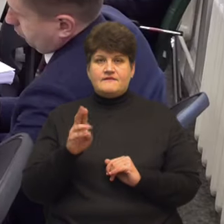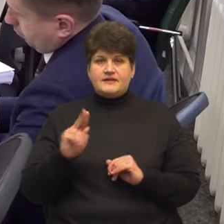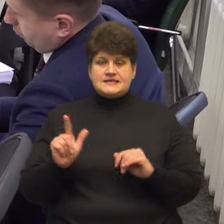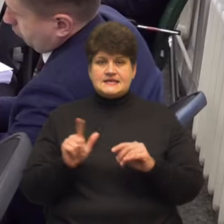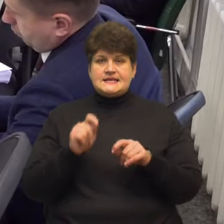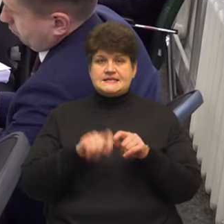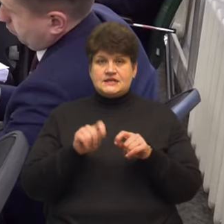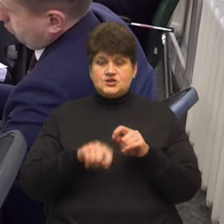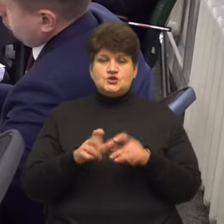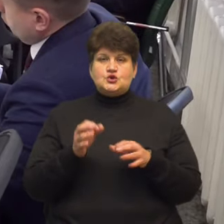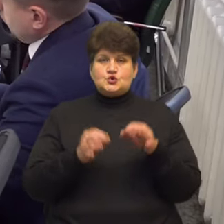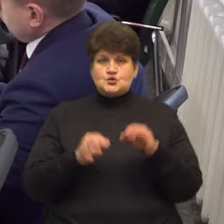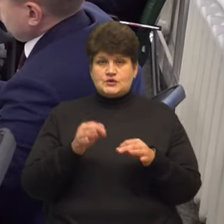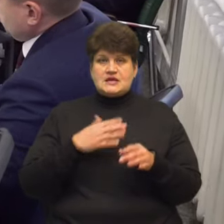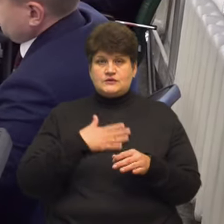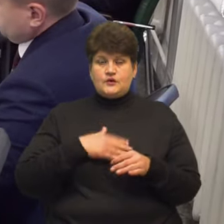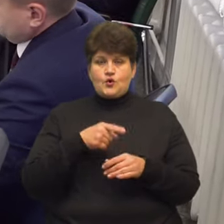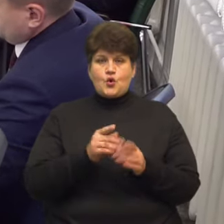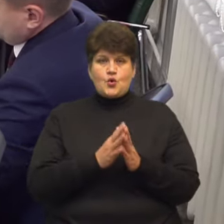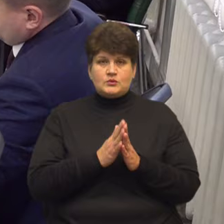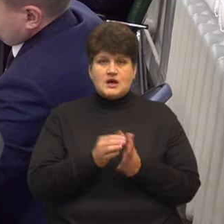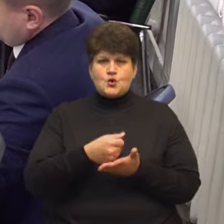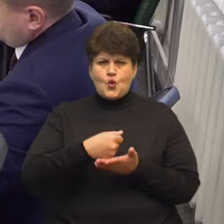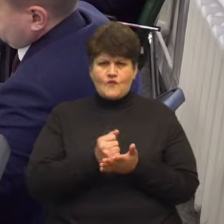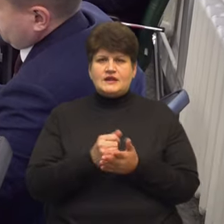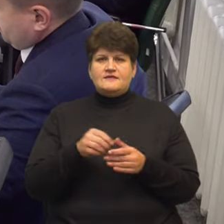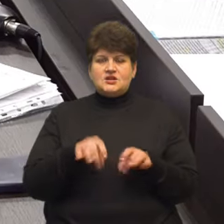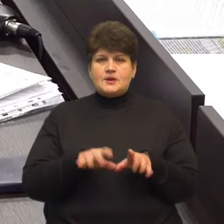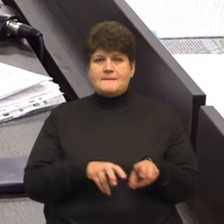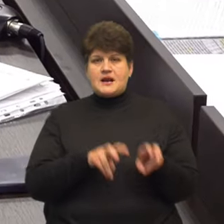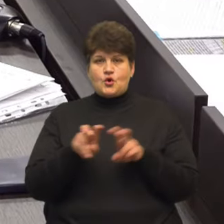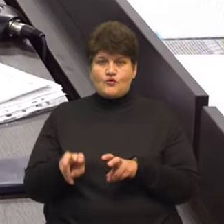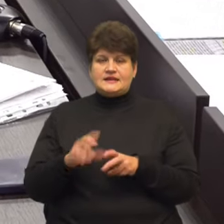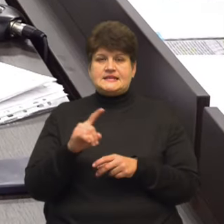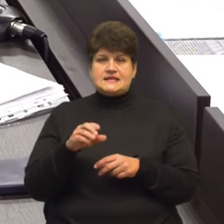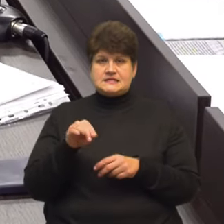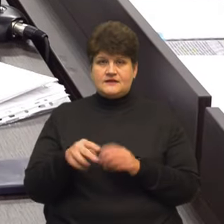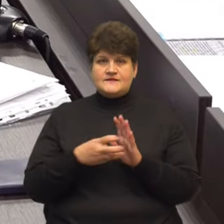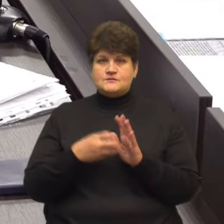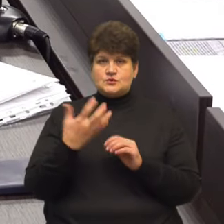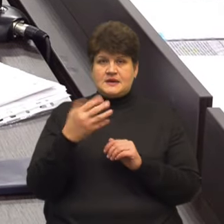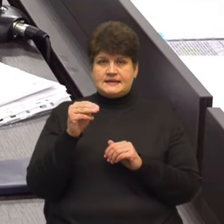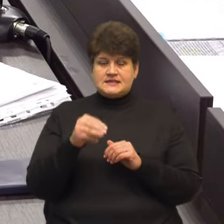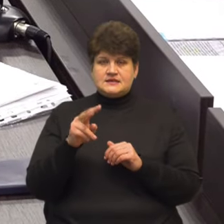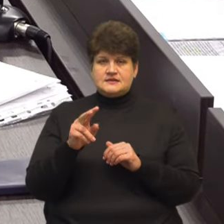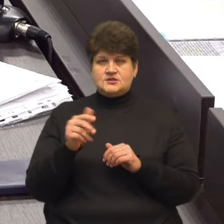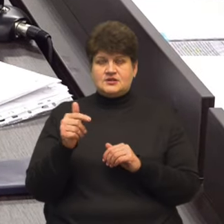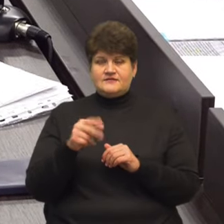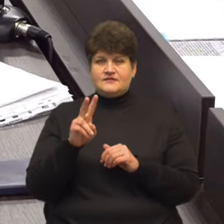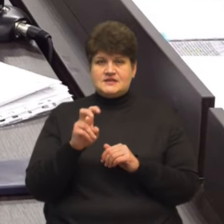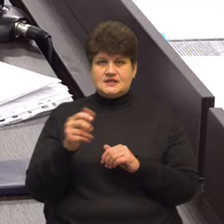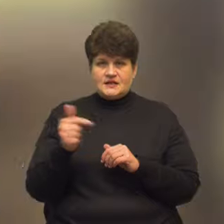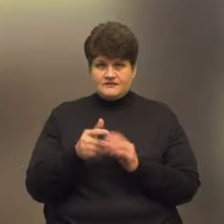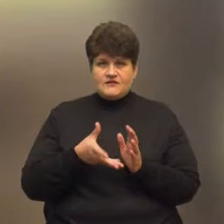Вищого антикорупційного суду задовольнив його клопотання та ухвалив рішення перерахувати державі заставу в розмірі 8005200 грн внесено раніше за